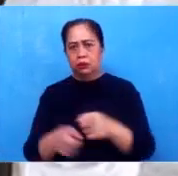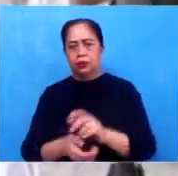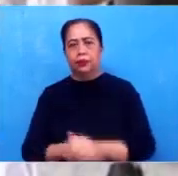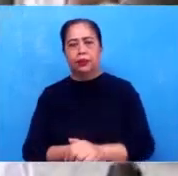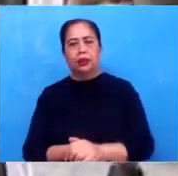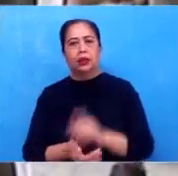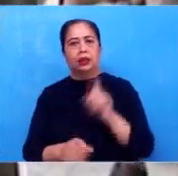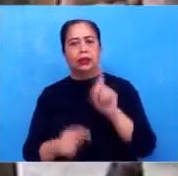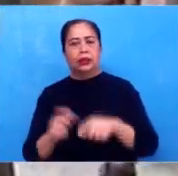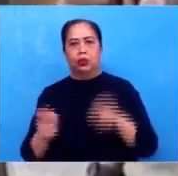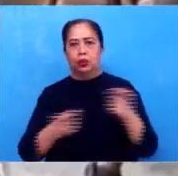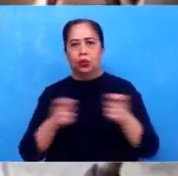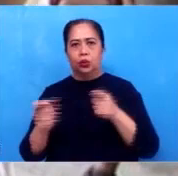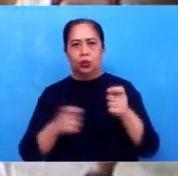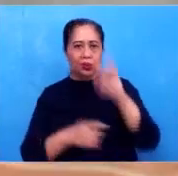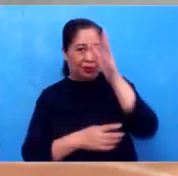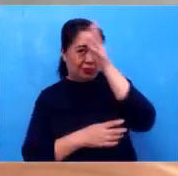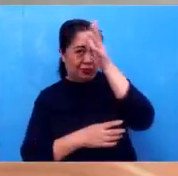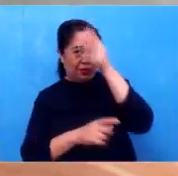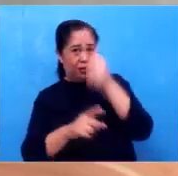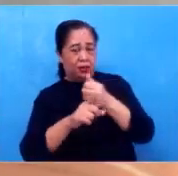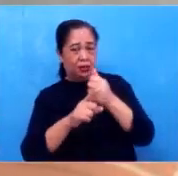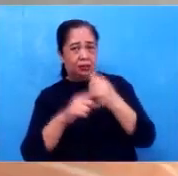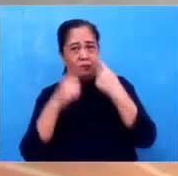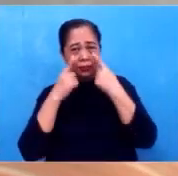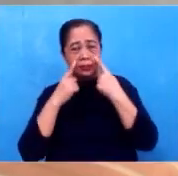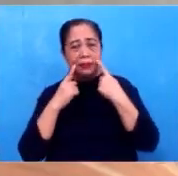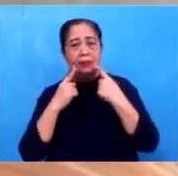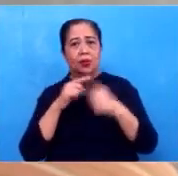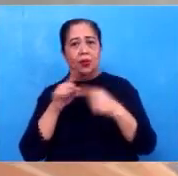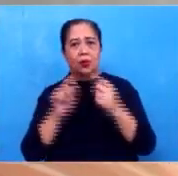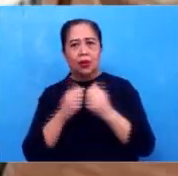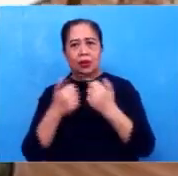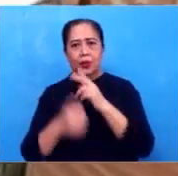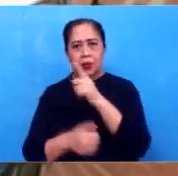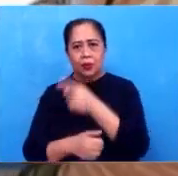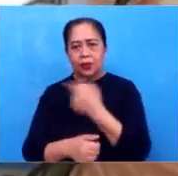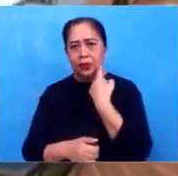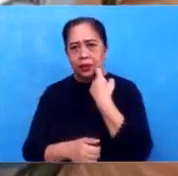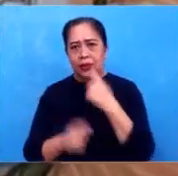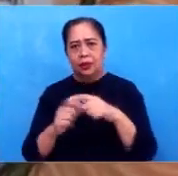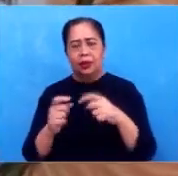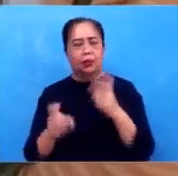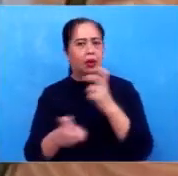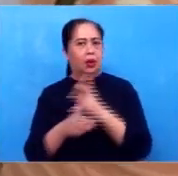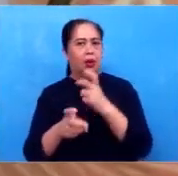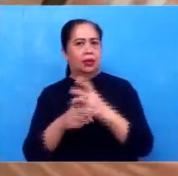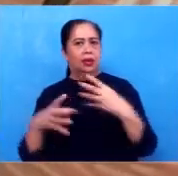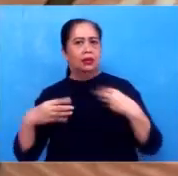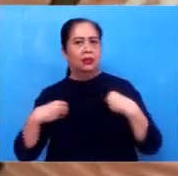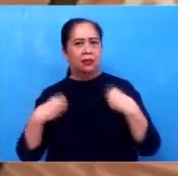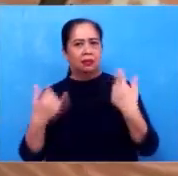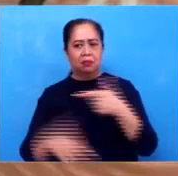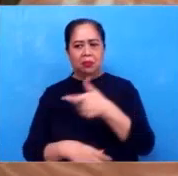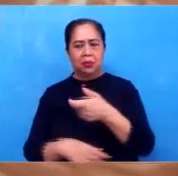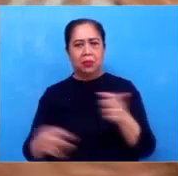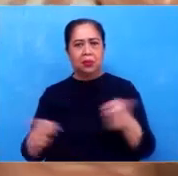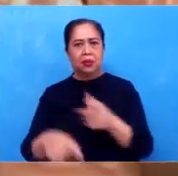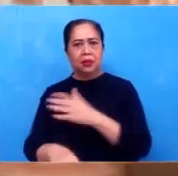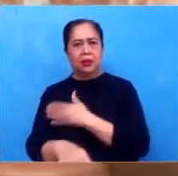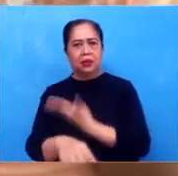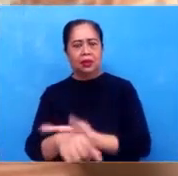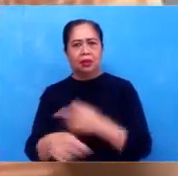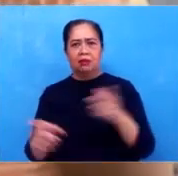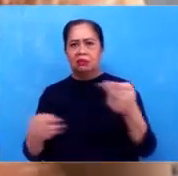ang tatay ng pinatay na mamamahayag na maluha ng aming kumustahin kanina. Napakahirap raw natanggapin na pinatay ang kanyang anak nang walang